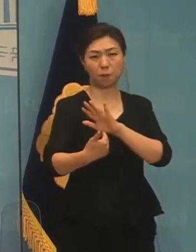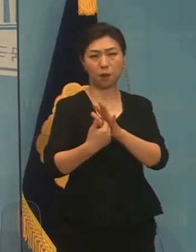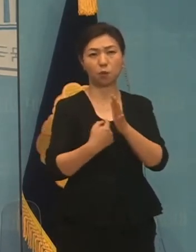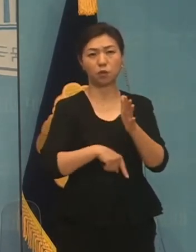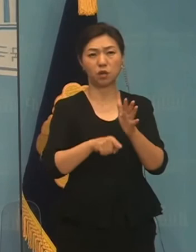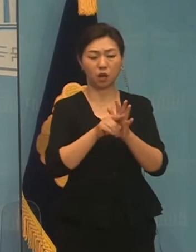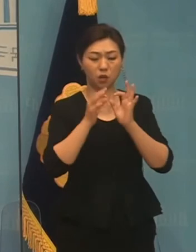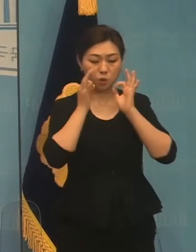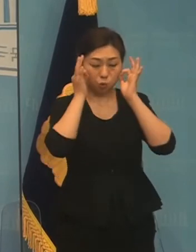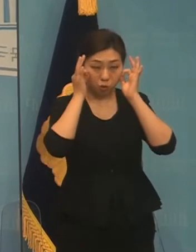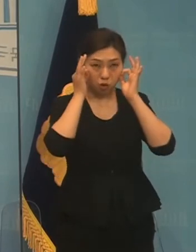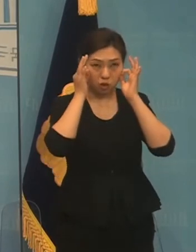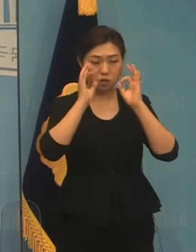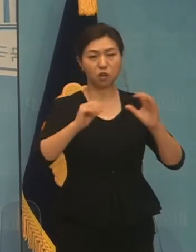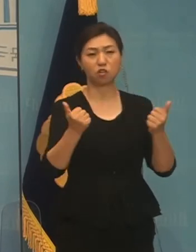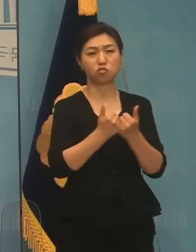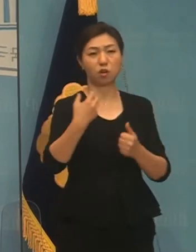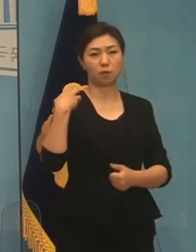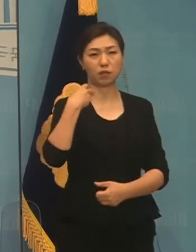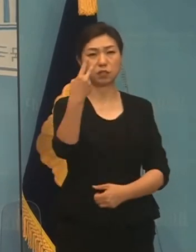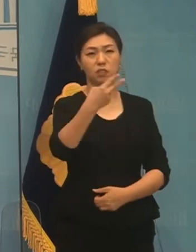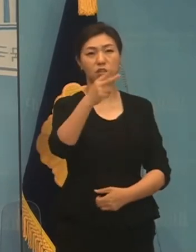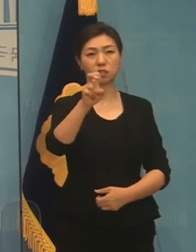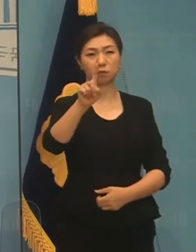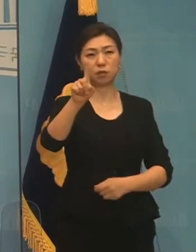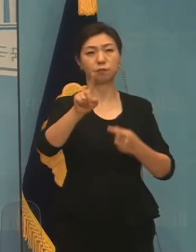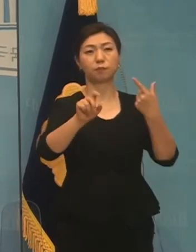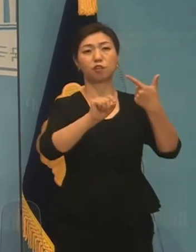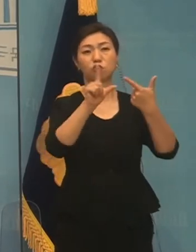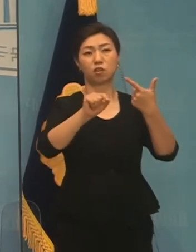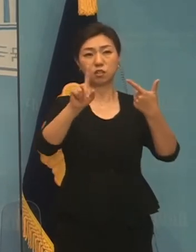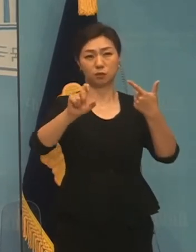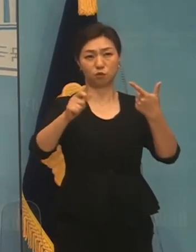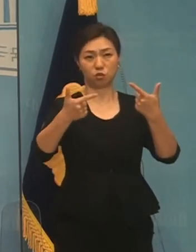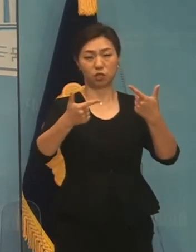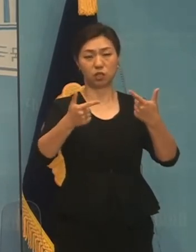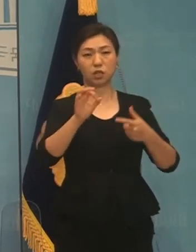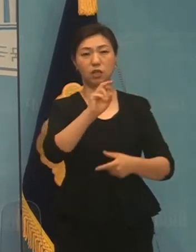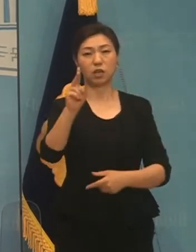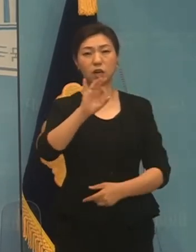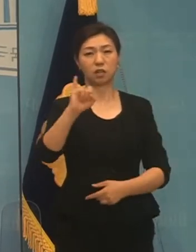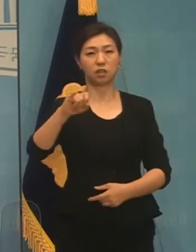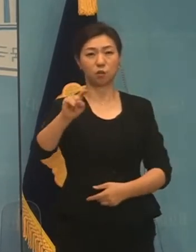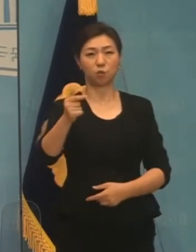2021년 6월 16일 더불어민주당 국회의원 양영영.